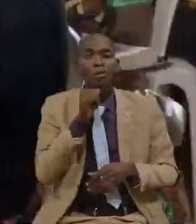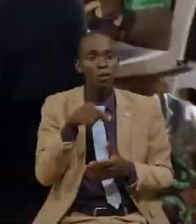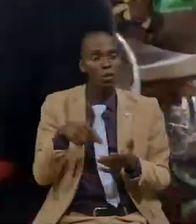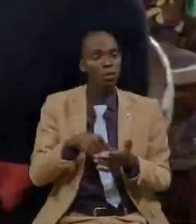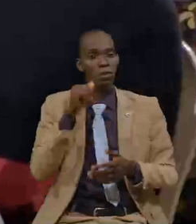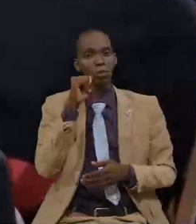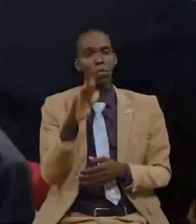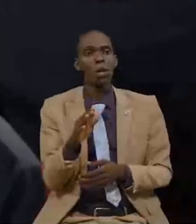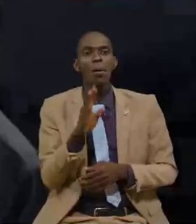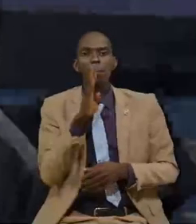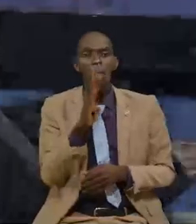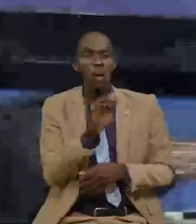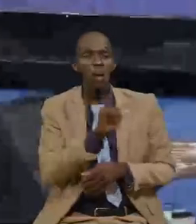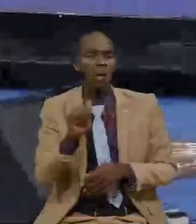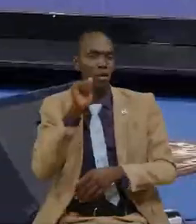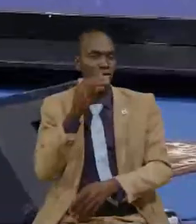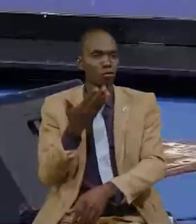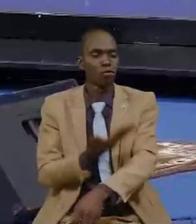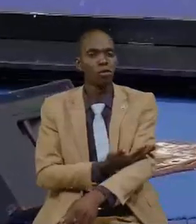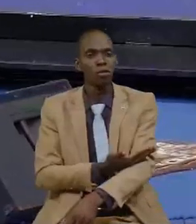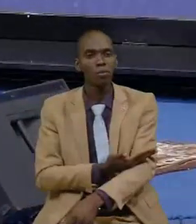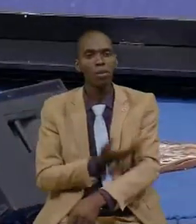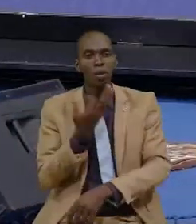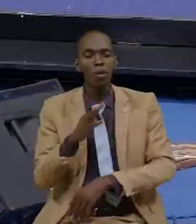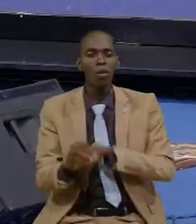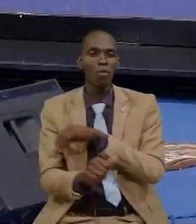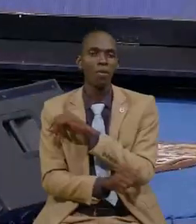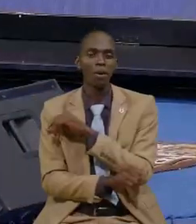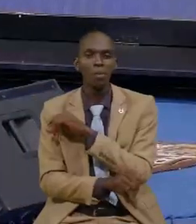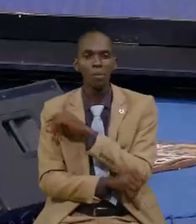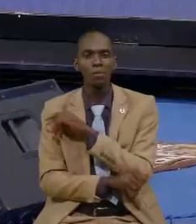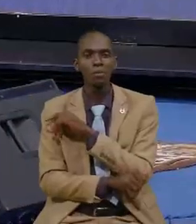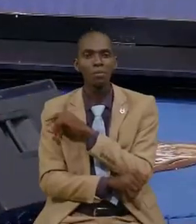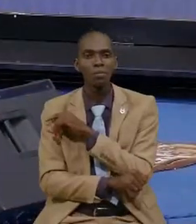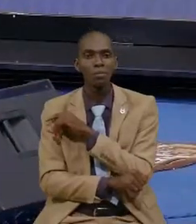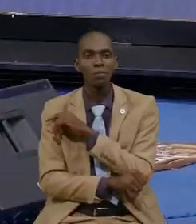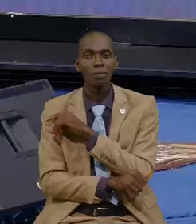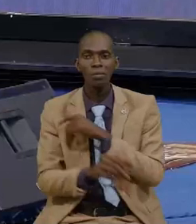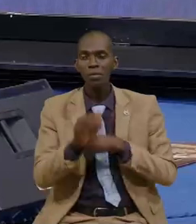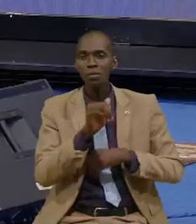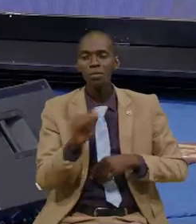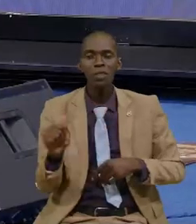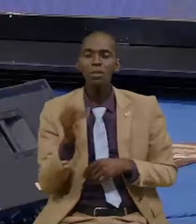et cette femme qui est une fille d'Abraham,